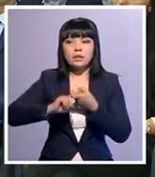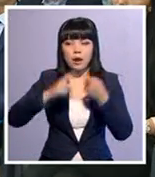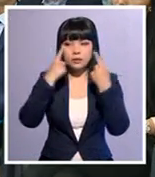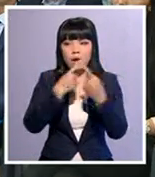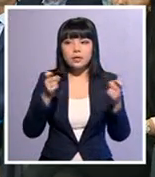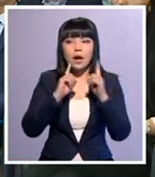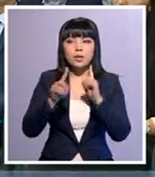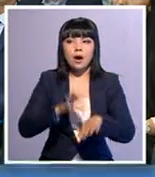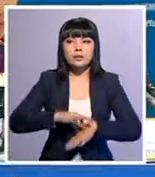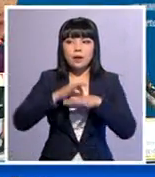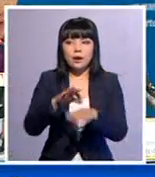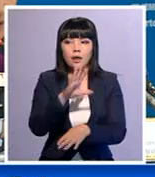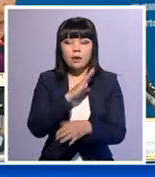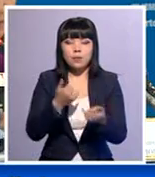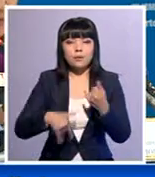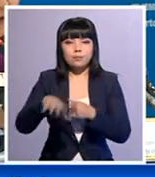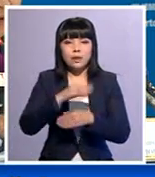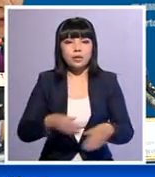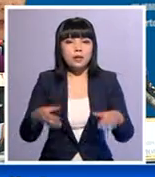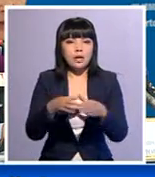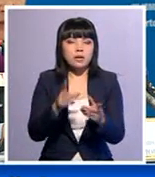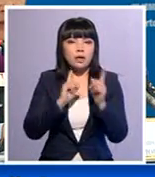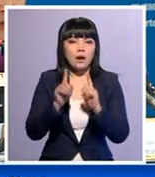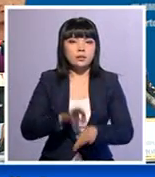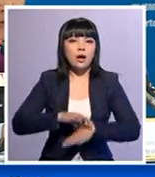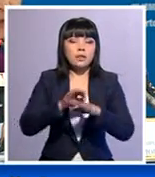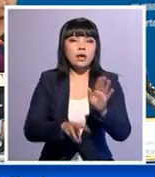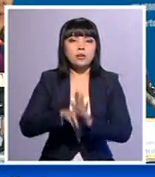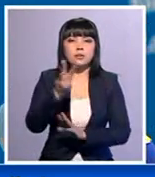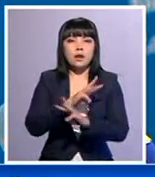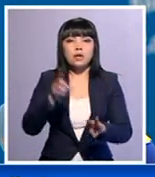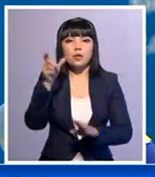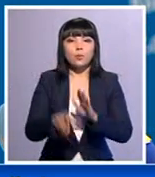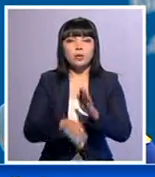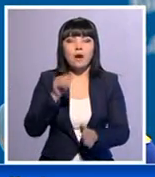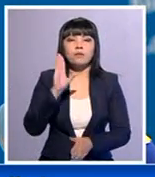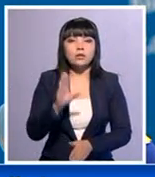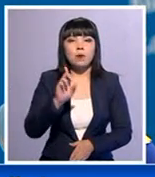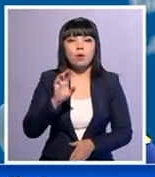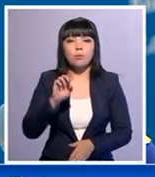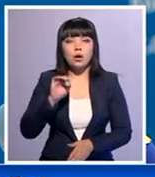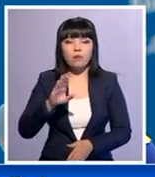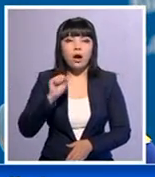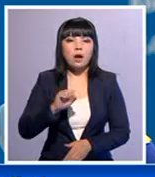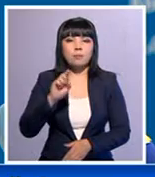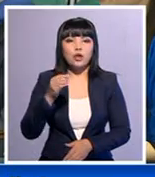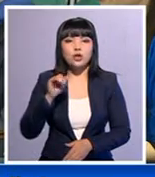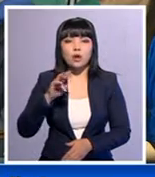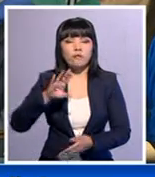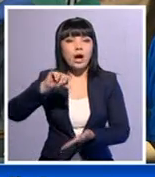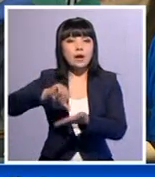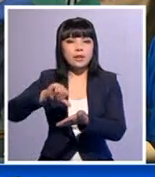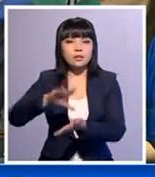айтылды. Интеграциялық үрдістер тақырыбында өткен жиынға сенат депутаттары Владимир Бобров пен Ақан Бижановтар қатысты. Сенаторлар